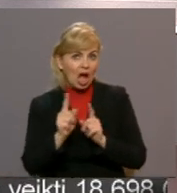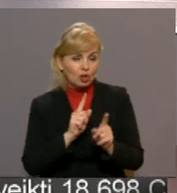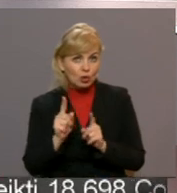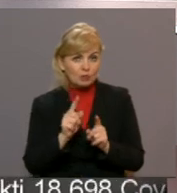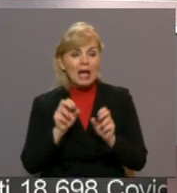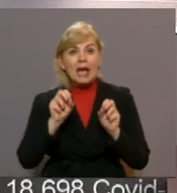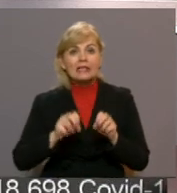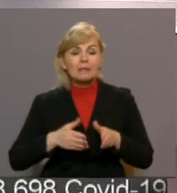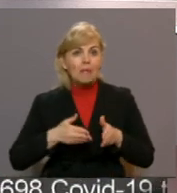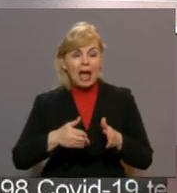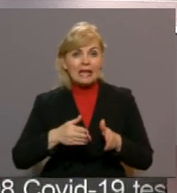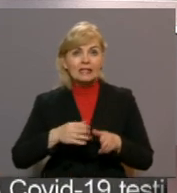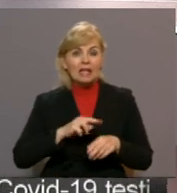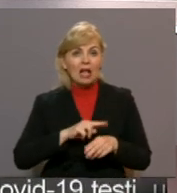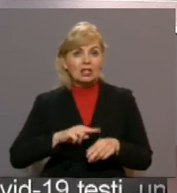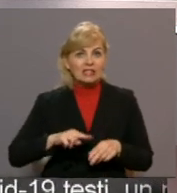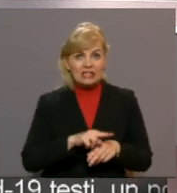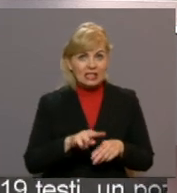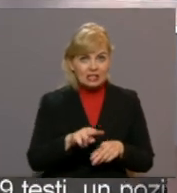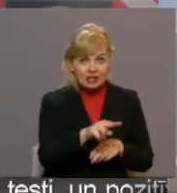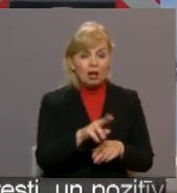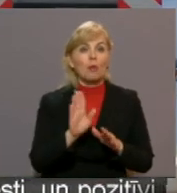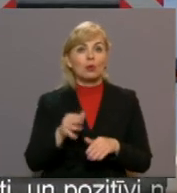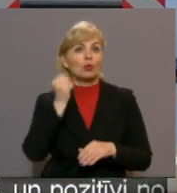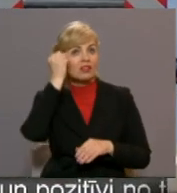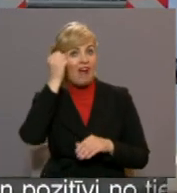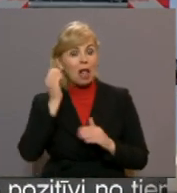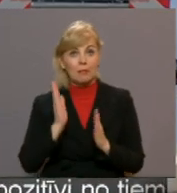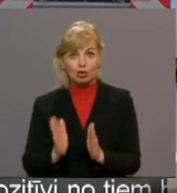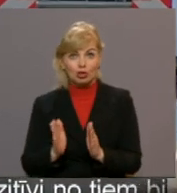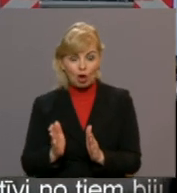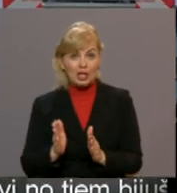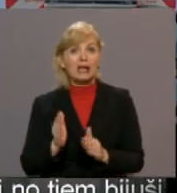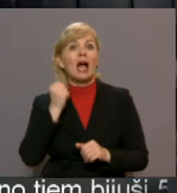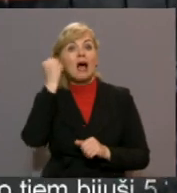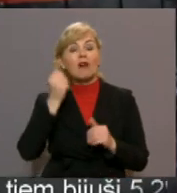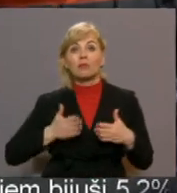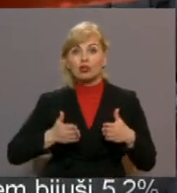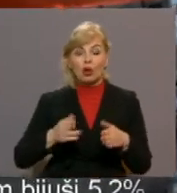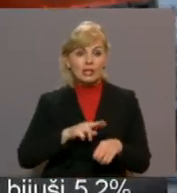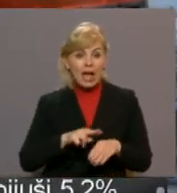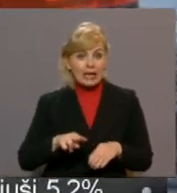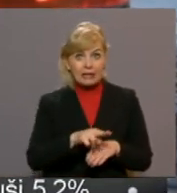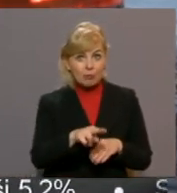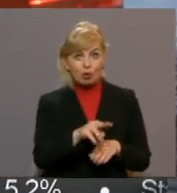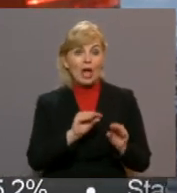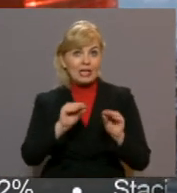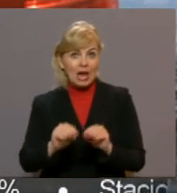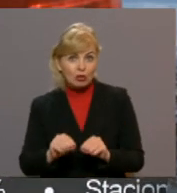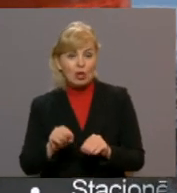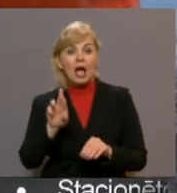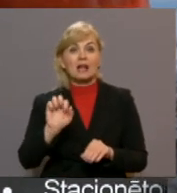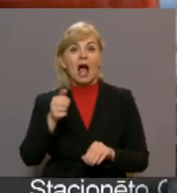Akustiskās ribjoslas būs arī uz Valmieras šosejas. Uz Valmieras šosejas ribjoslas būs ierīkotas no Ragans